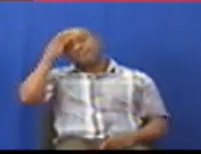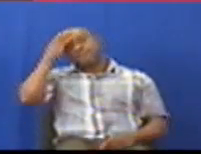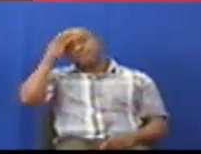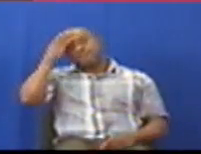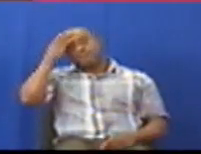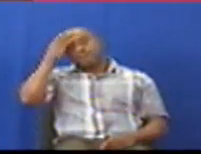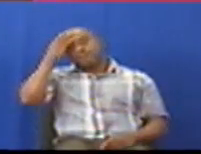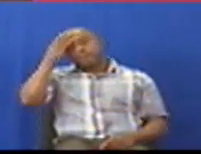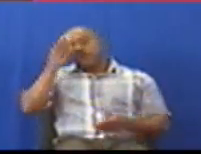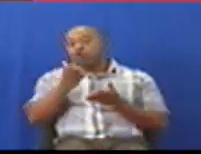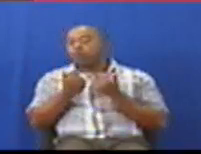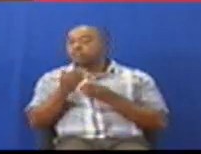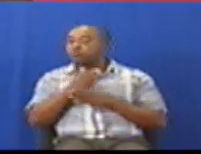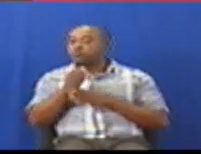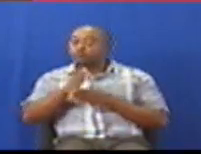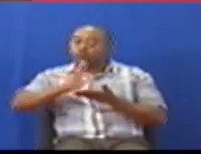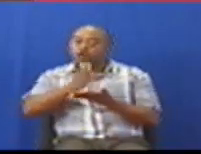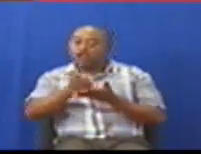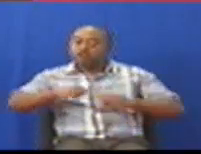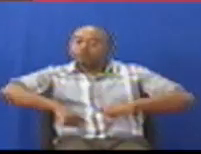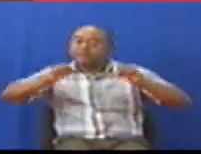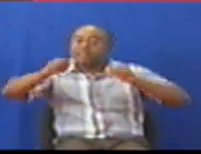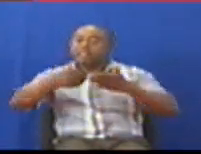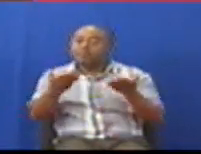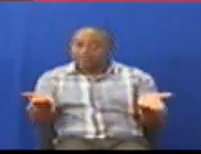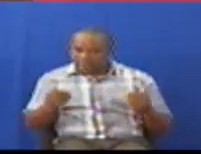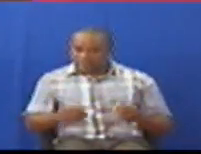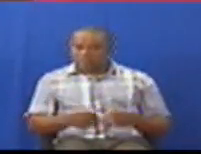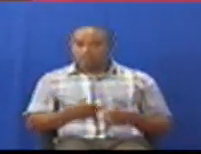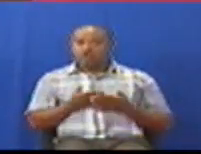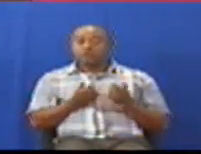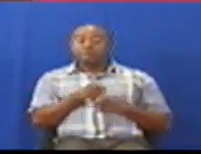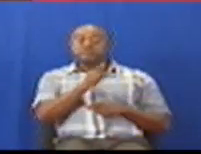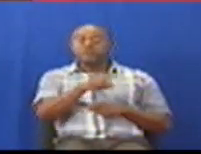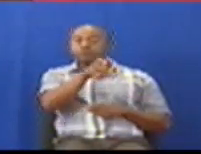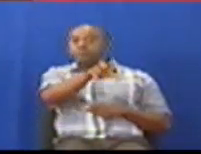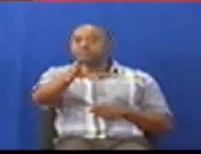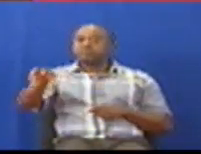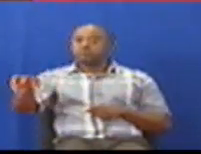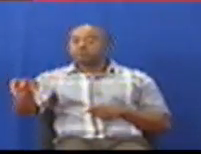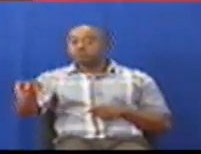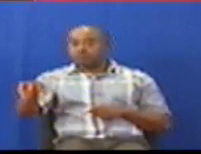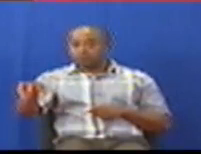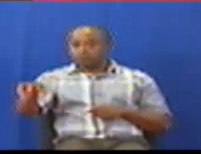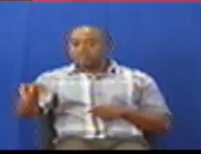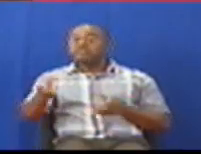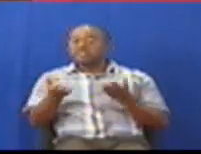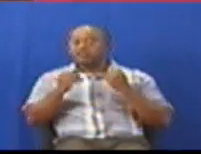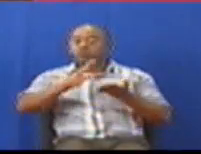ajenda ya ugatuzi wa madaraka haijaletwa wakati kuna majimbo ambayo yana sifa kabisa ya